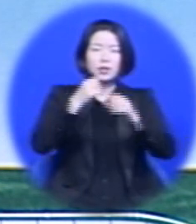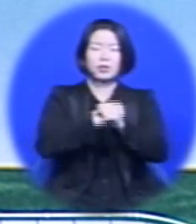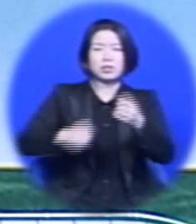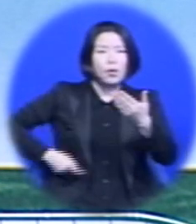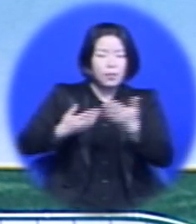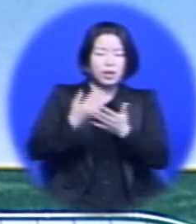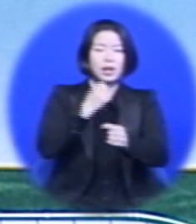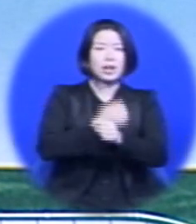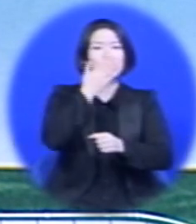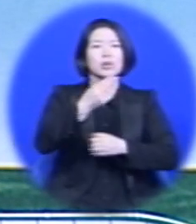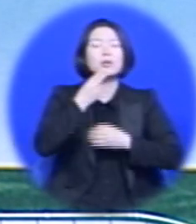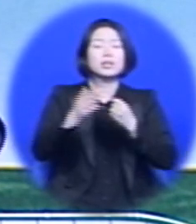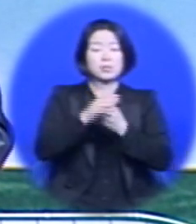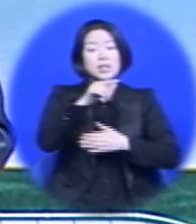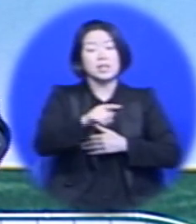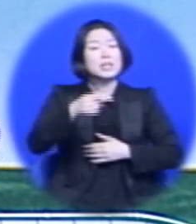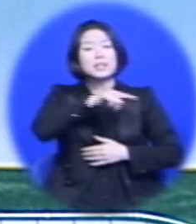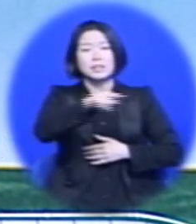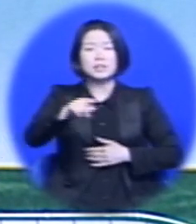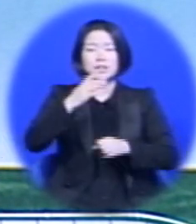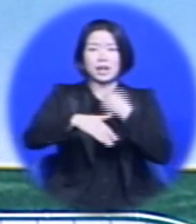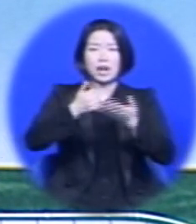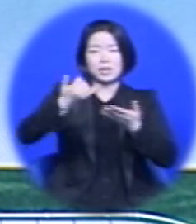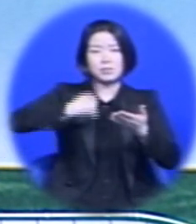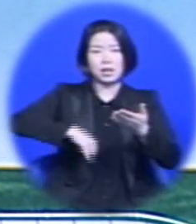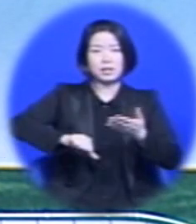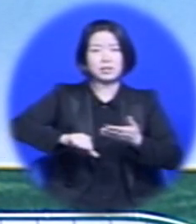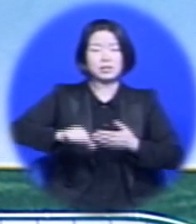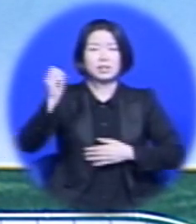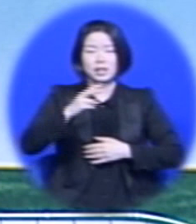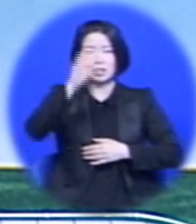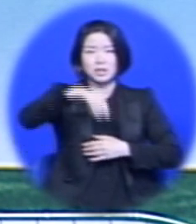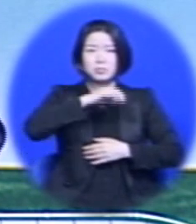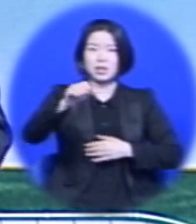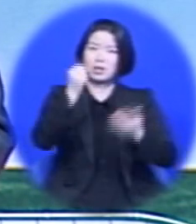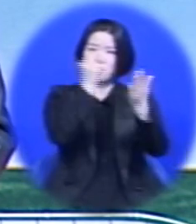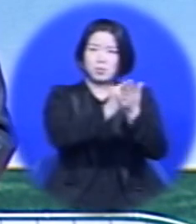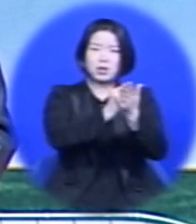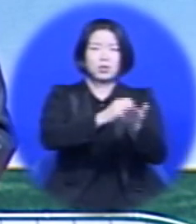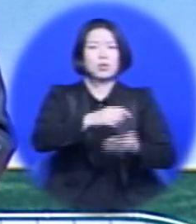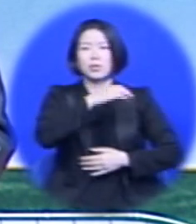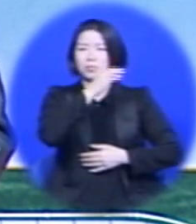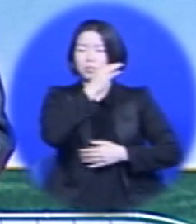없나니이는 그들이 하나님의 아들을 다시 십자가에 못 박아 드러내 놓고 욕되게